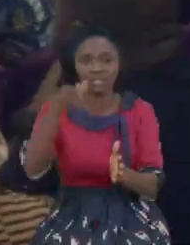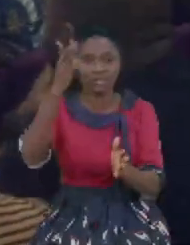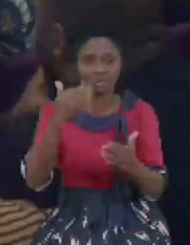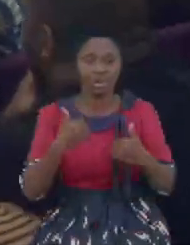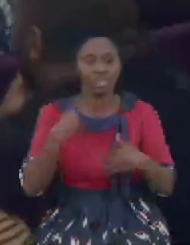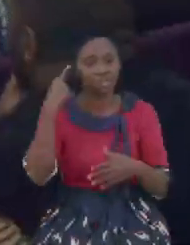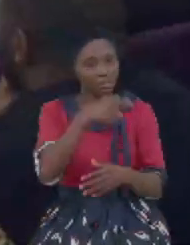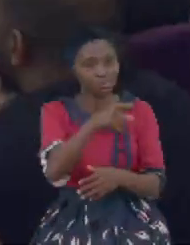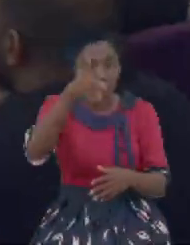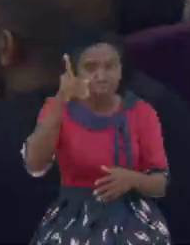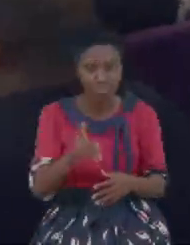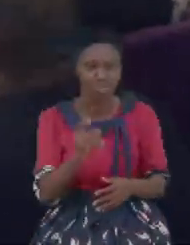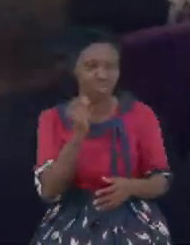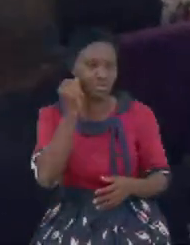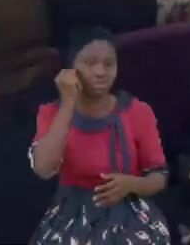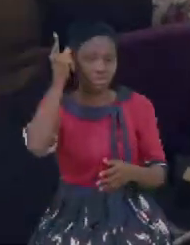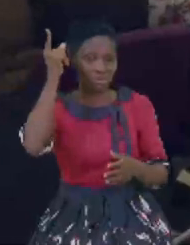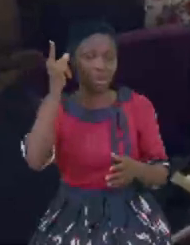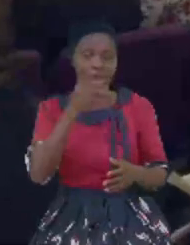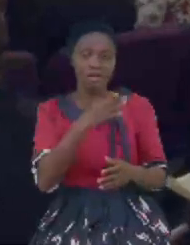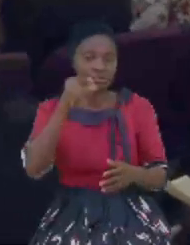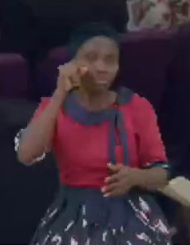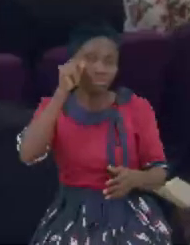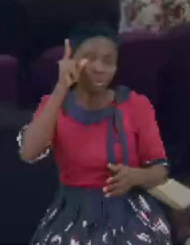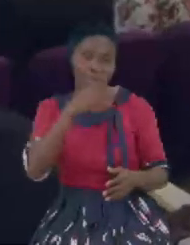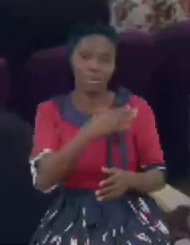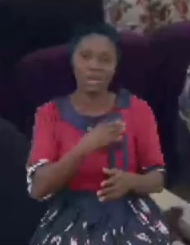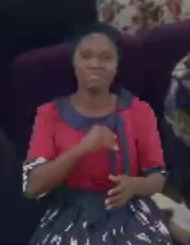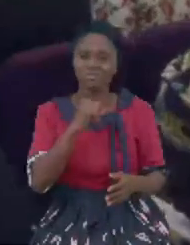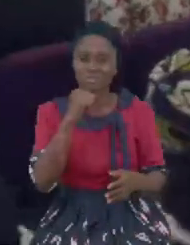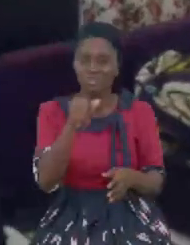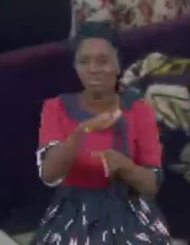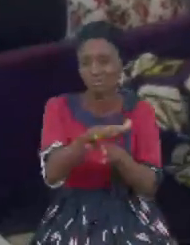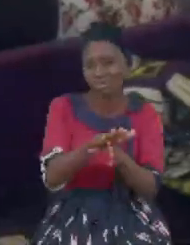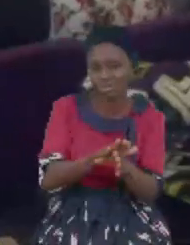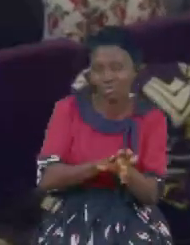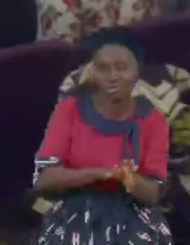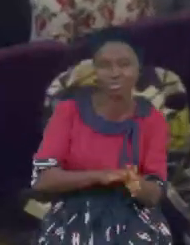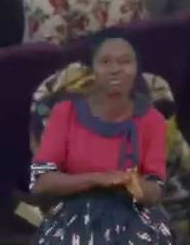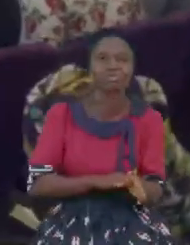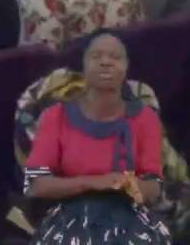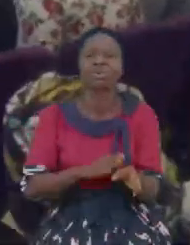dois te réveiller. Tu ne peux pas rester mou, dormant et faible,